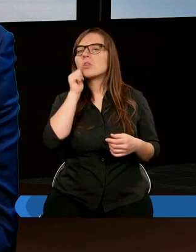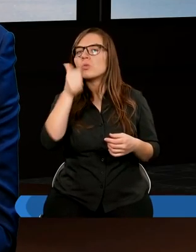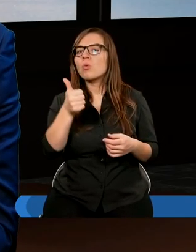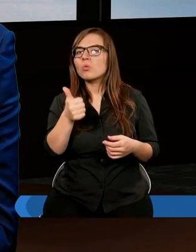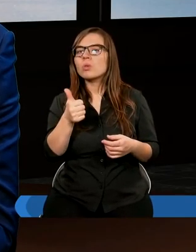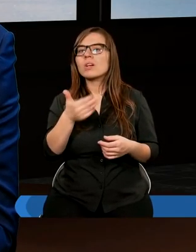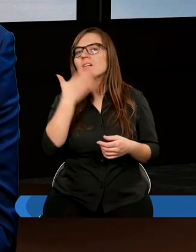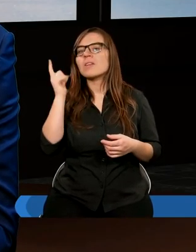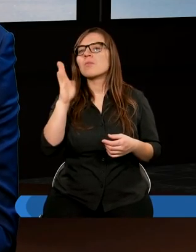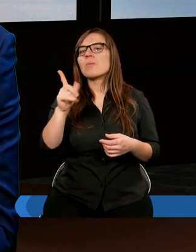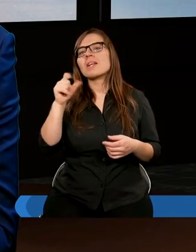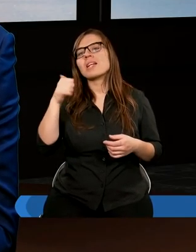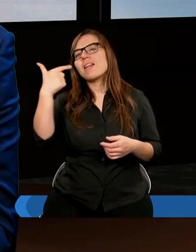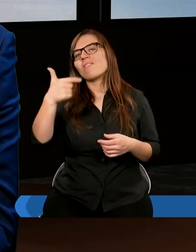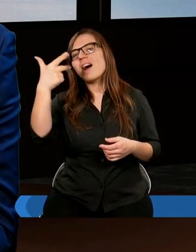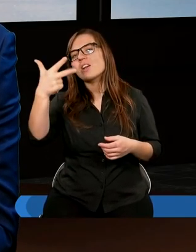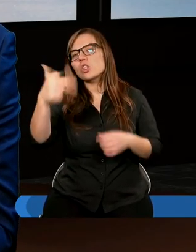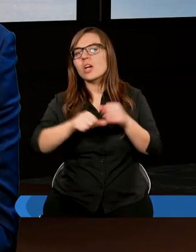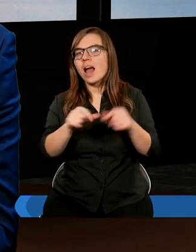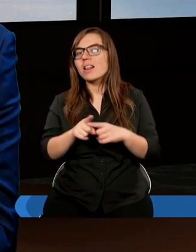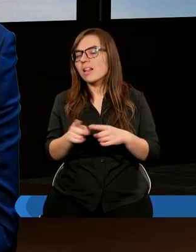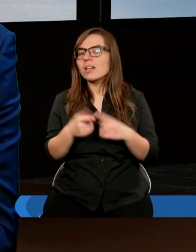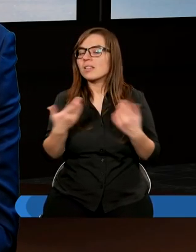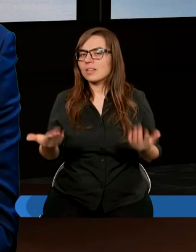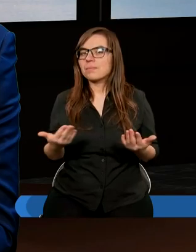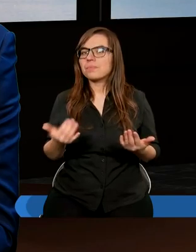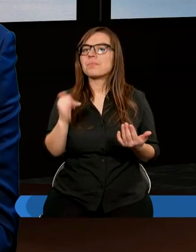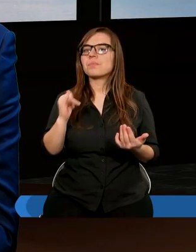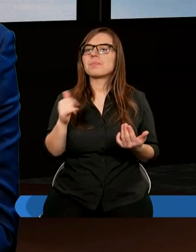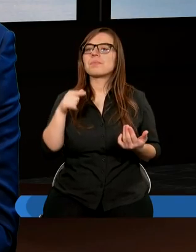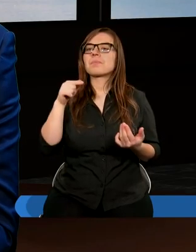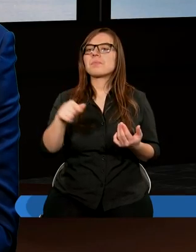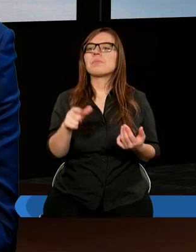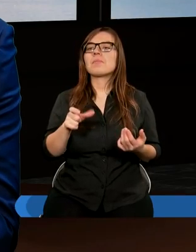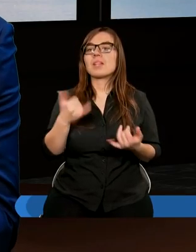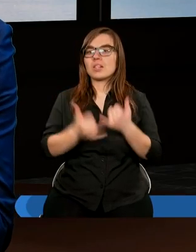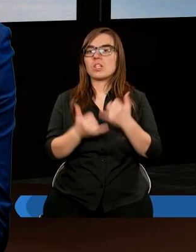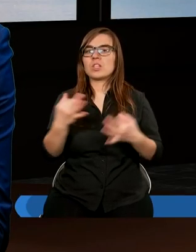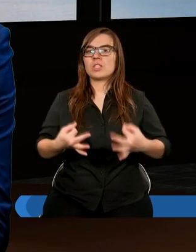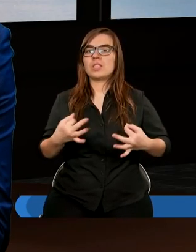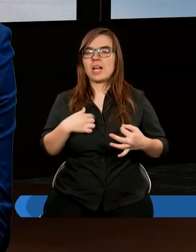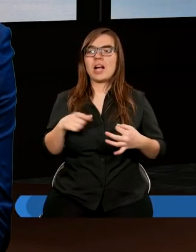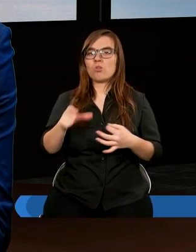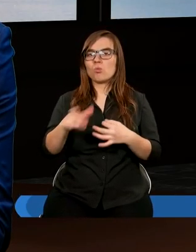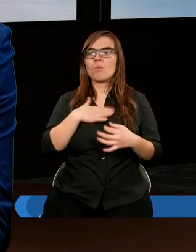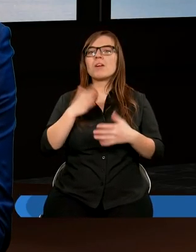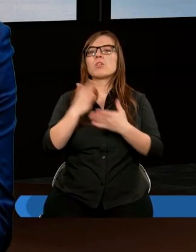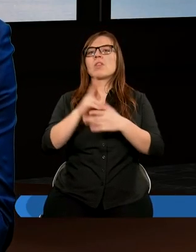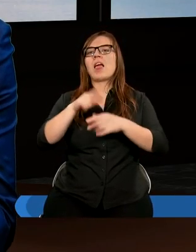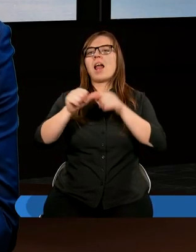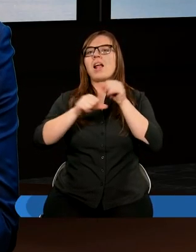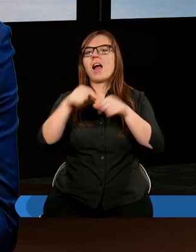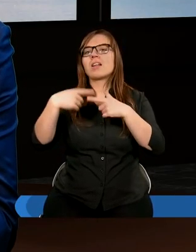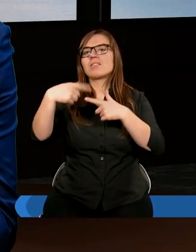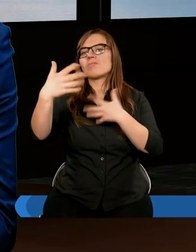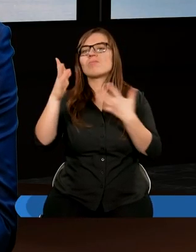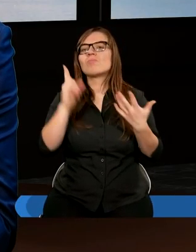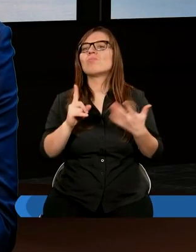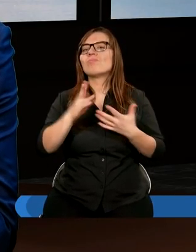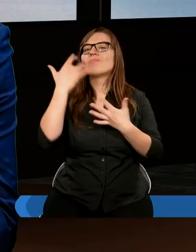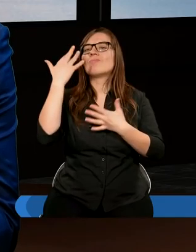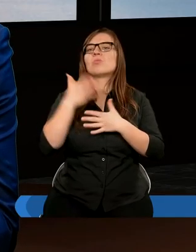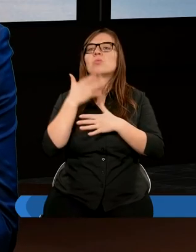Nie wiedzimy, co będzie za dwa, trzy lata. I kiedy my się zadłużamy na lata, to naturalnie po